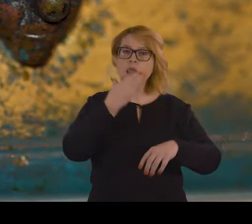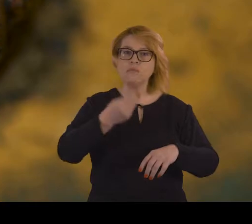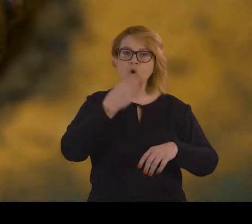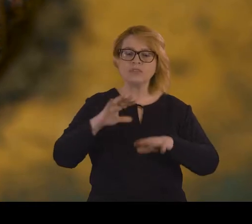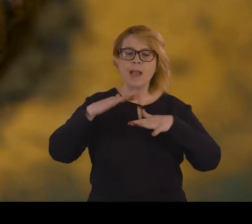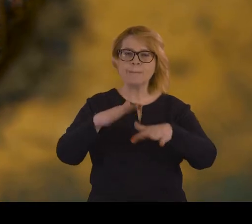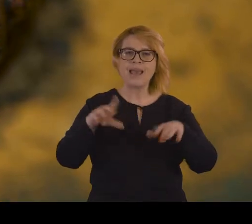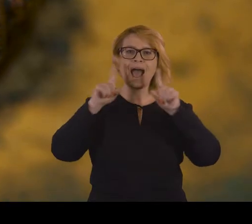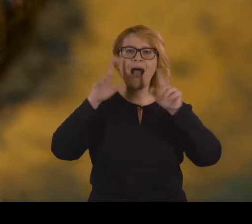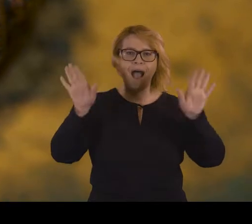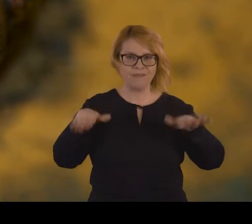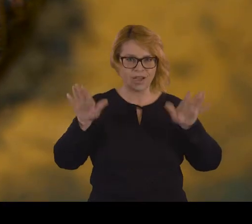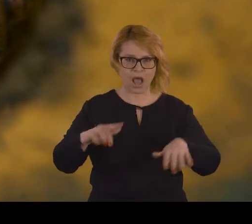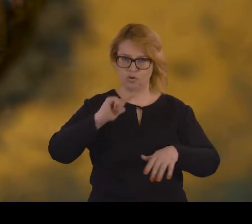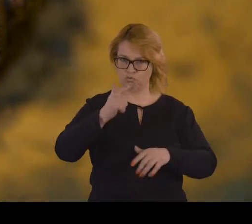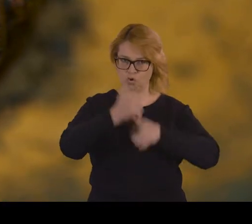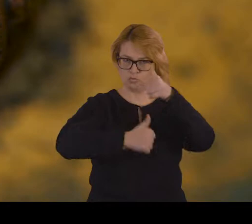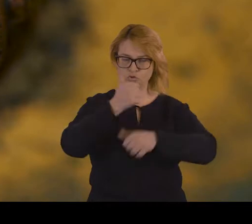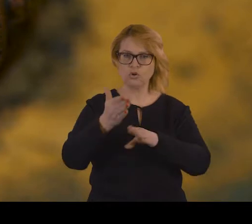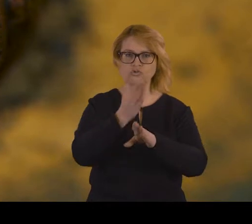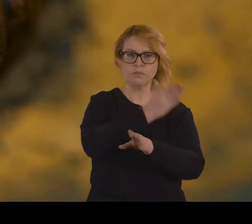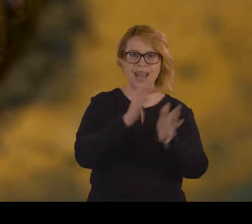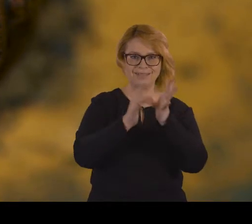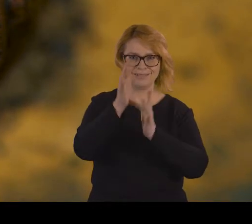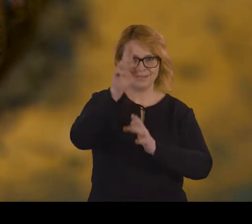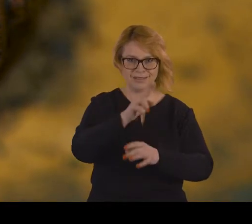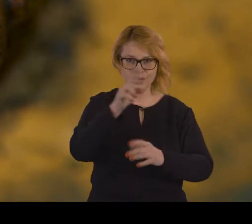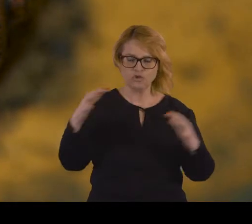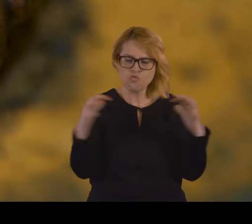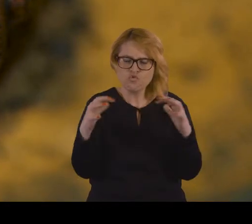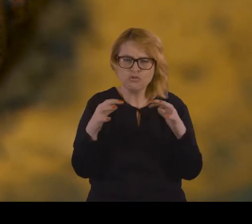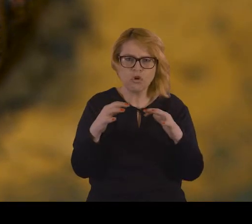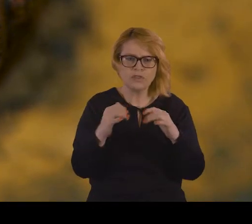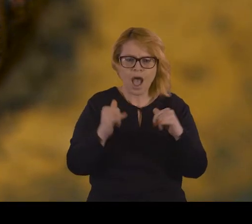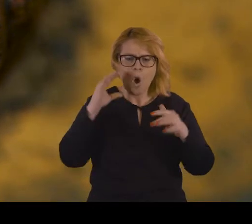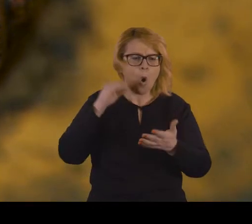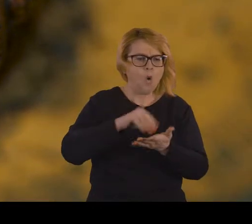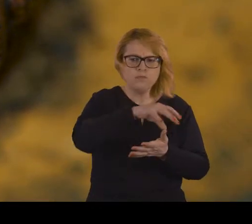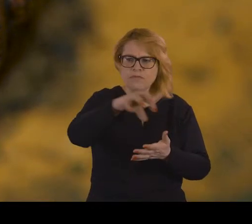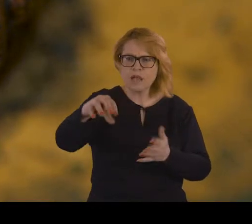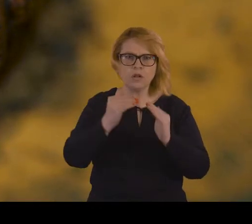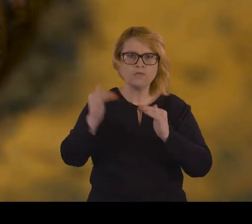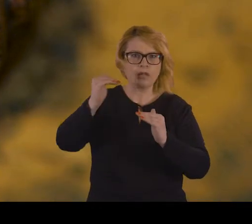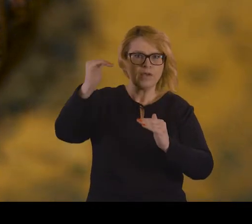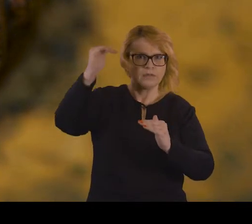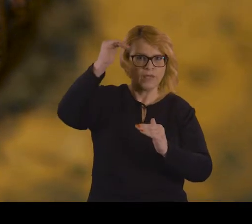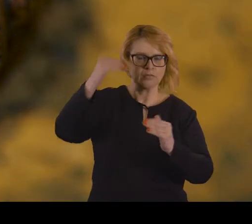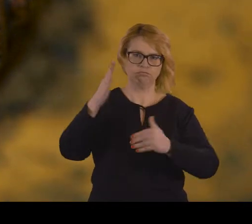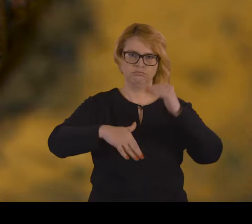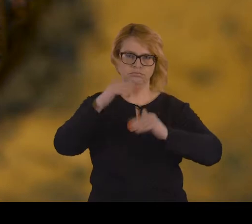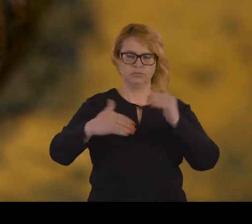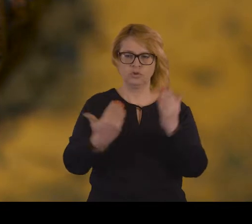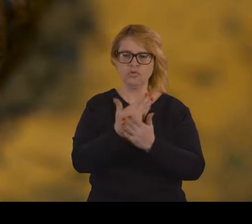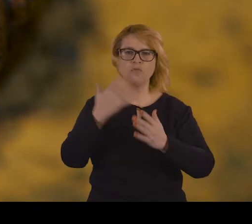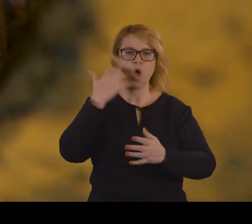Mara Havránok. V 2. storočí pred Kristom sa hustota osídlenia ešte zvýšila. Vznikali nové osady